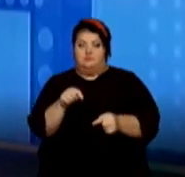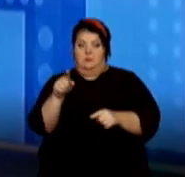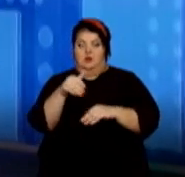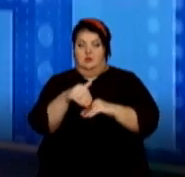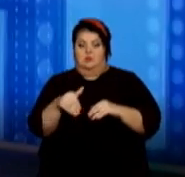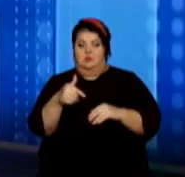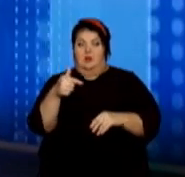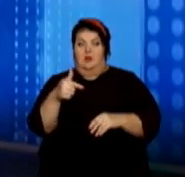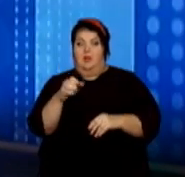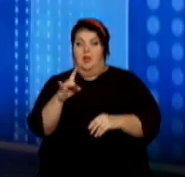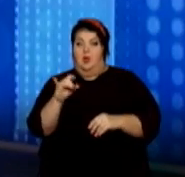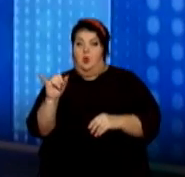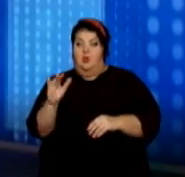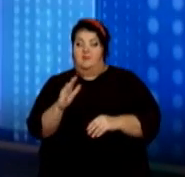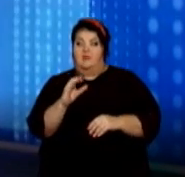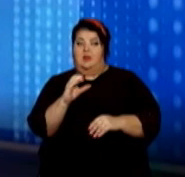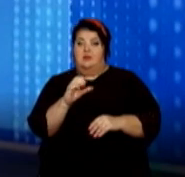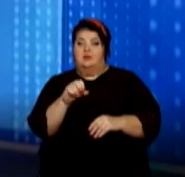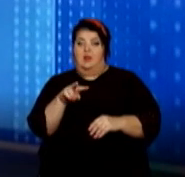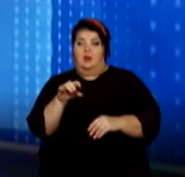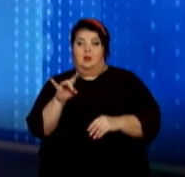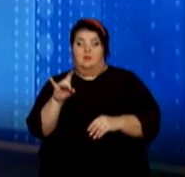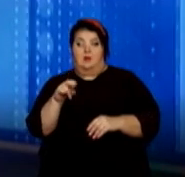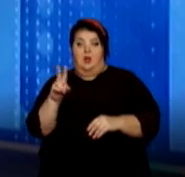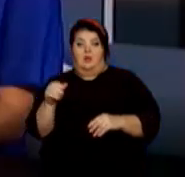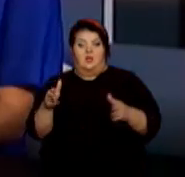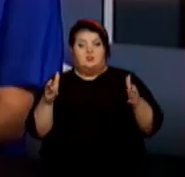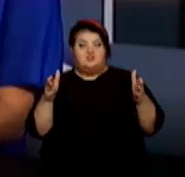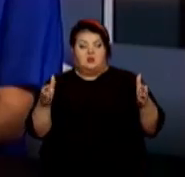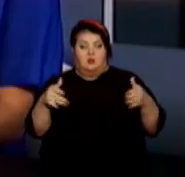там досить складна ситуація з шириною смуг автомобільних, шириною.